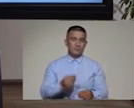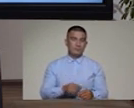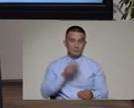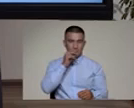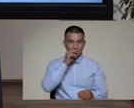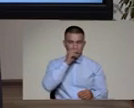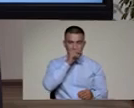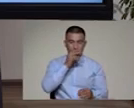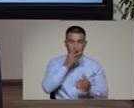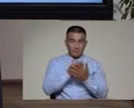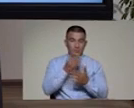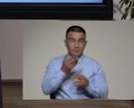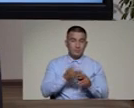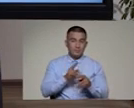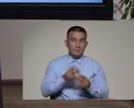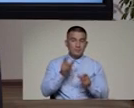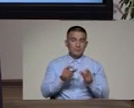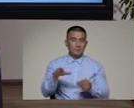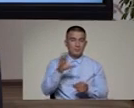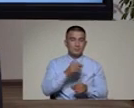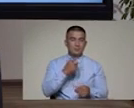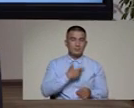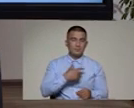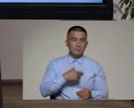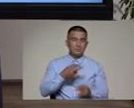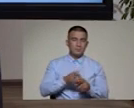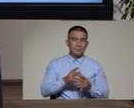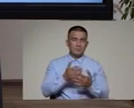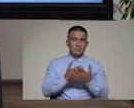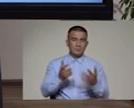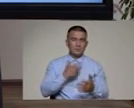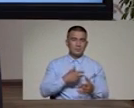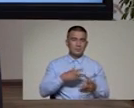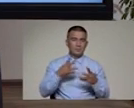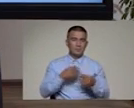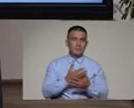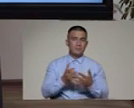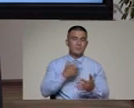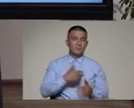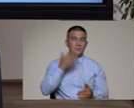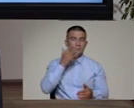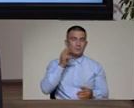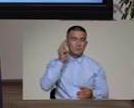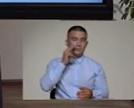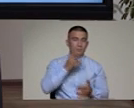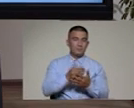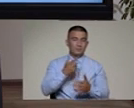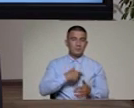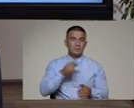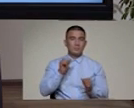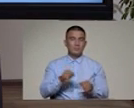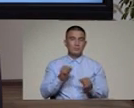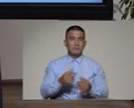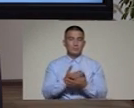Insoniyat tarixdan o'z ehtiyojlarini qondirish uchun turli xil moddalarni, turli xil mahsulotlarni